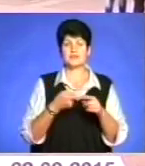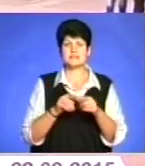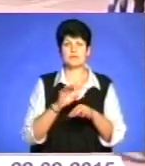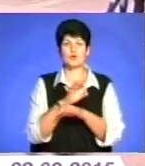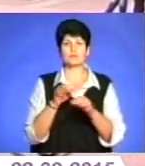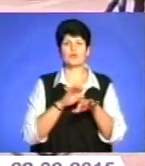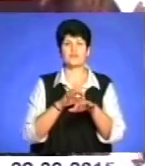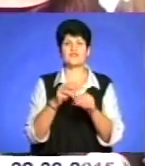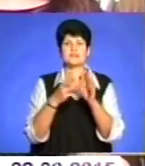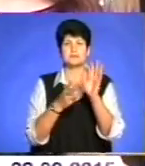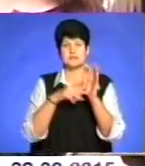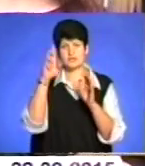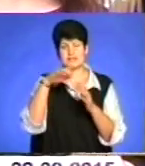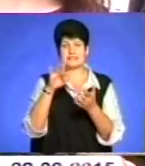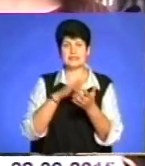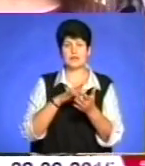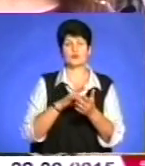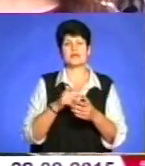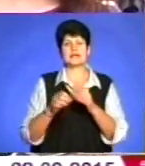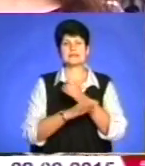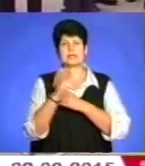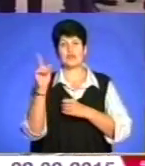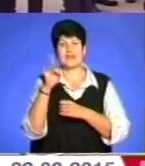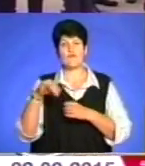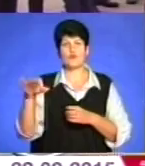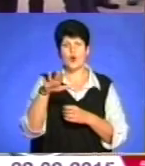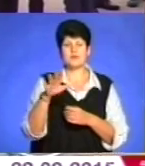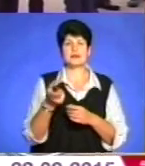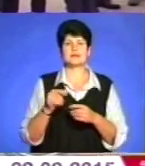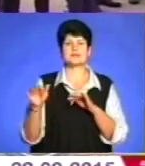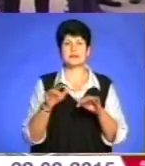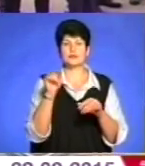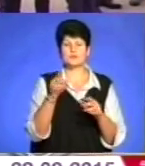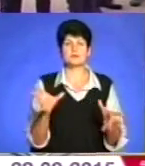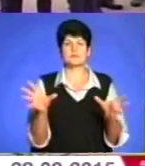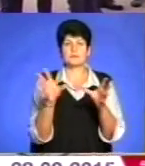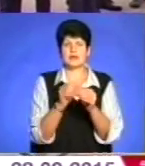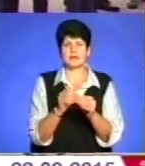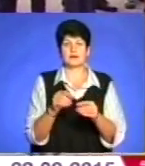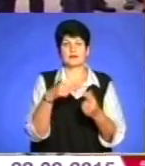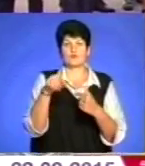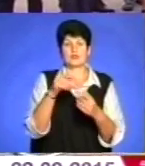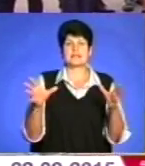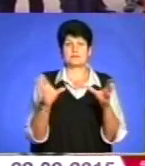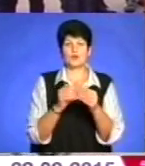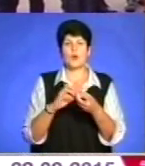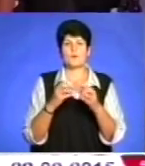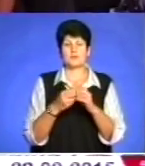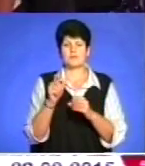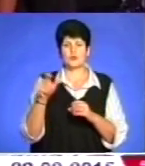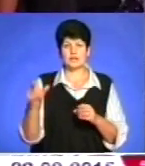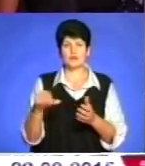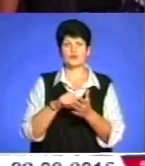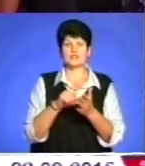країнах Центральної та Східної Європи. Захід для того, щоб зібрати навколо спільної проблеми людей. Учасники акції